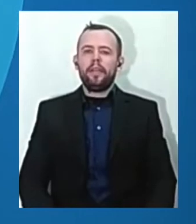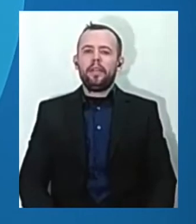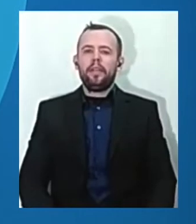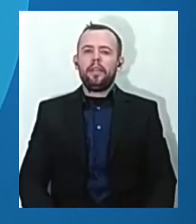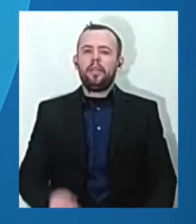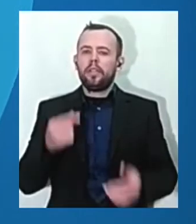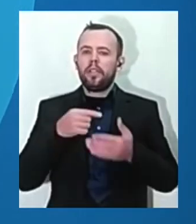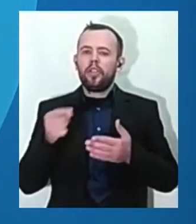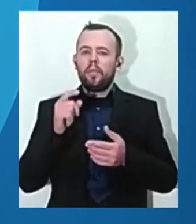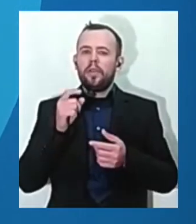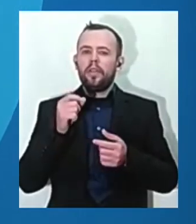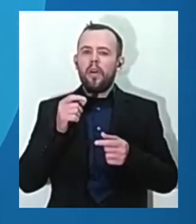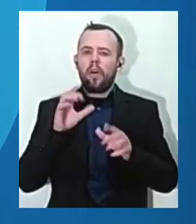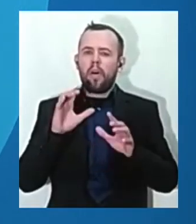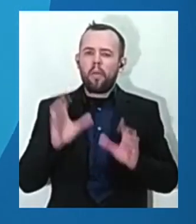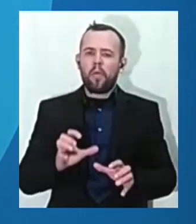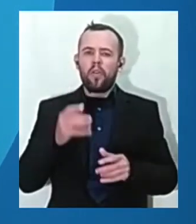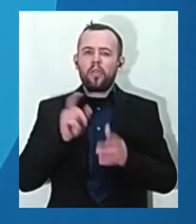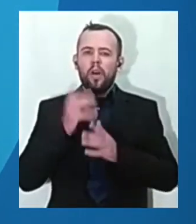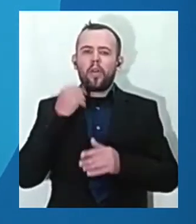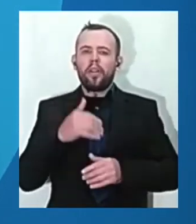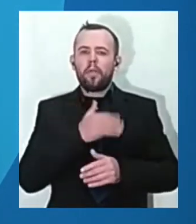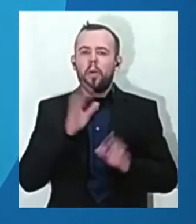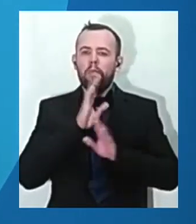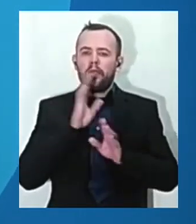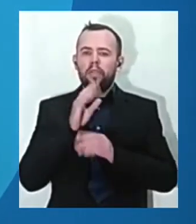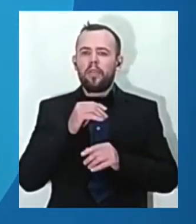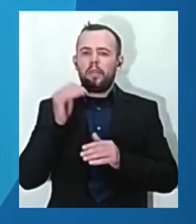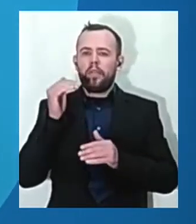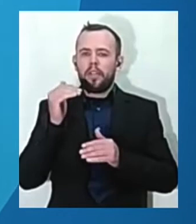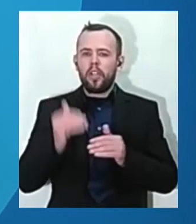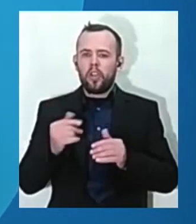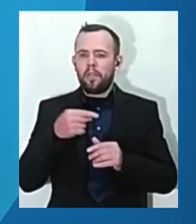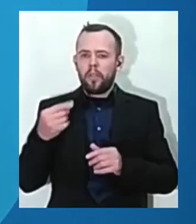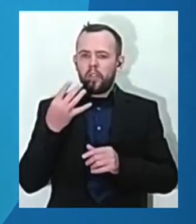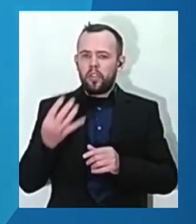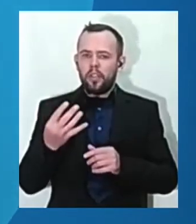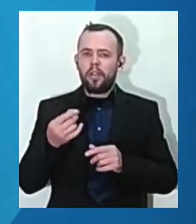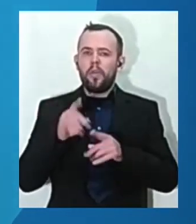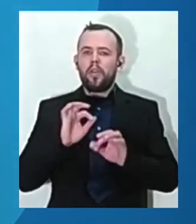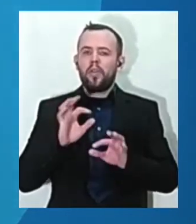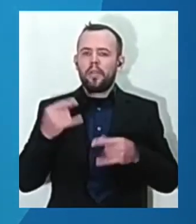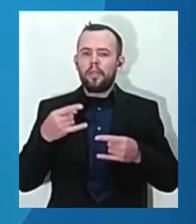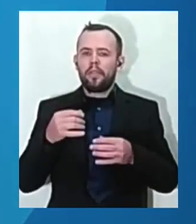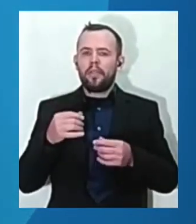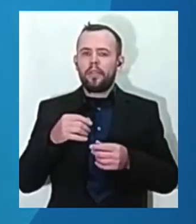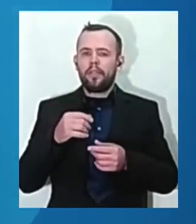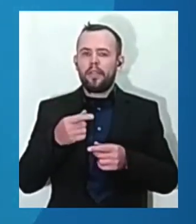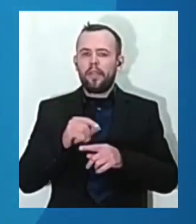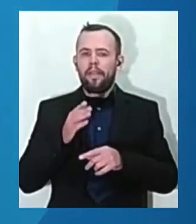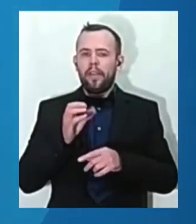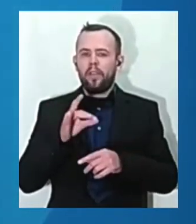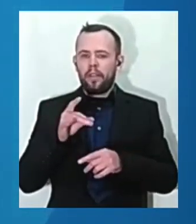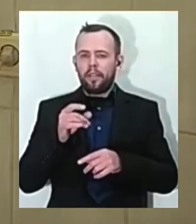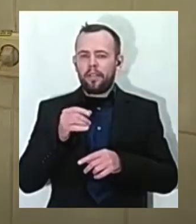Зазначимо, загроза обмороження настає, коли температура повітря нижче 4 градусів тепла. Про таке Суспільному розповів лікар-травматолог